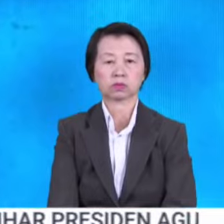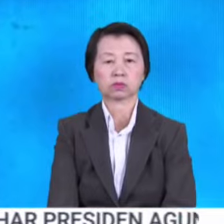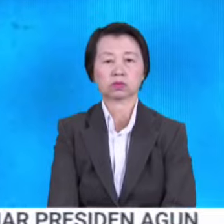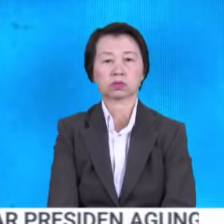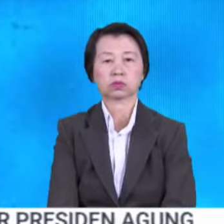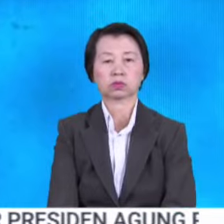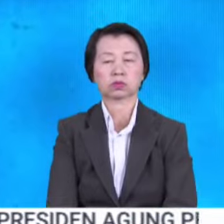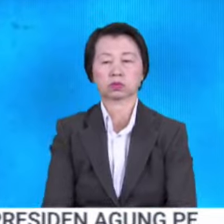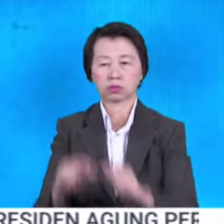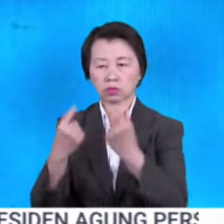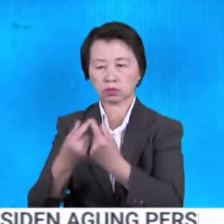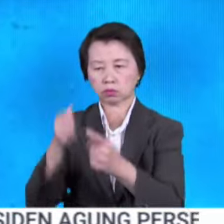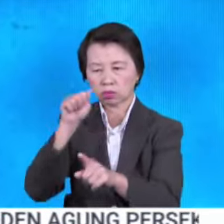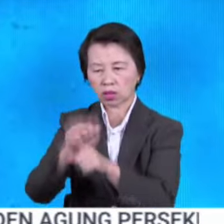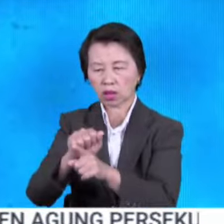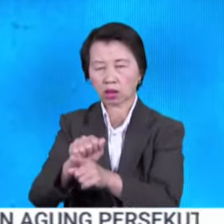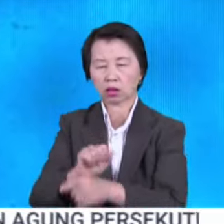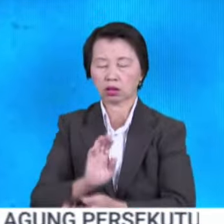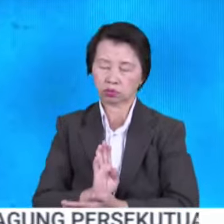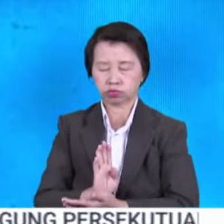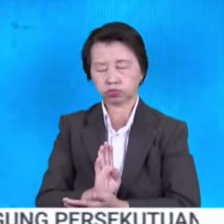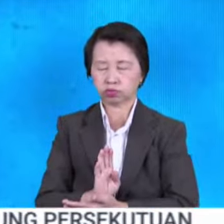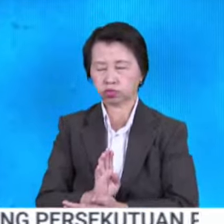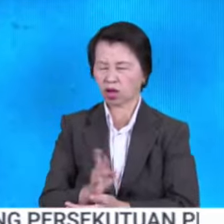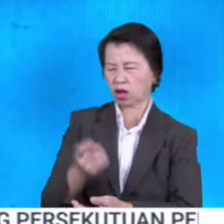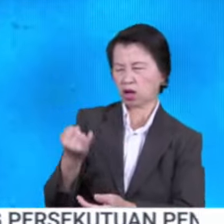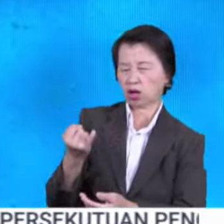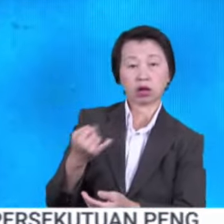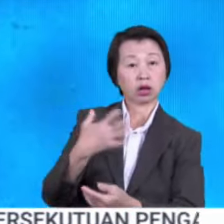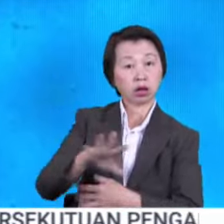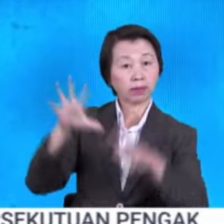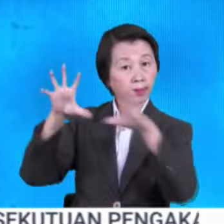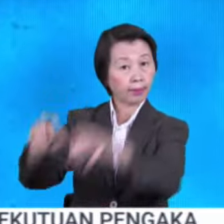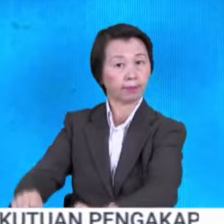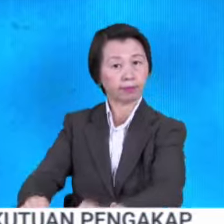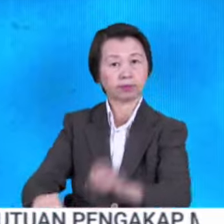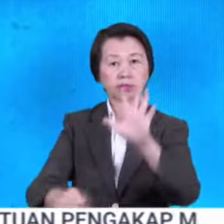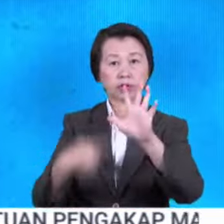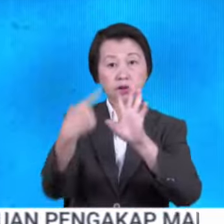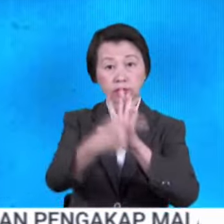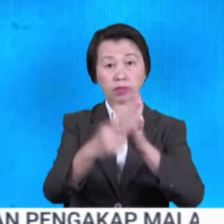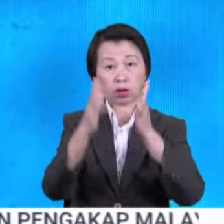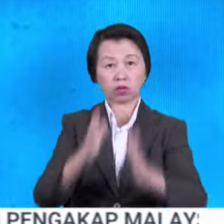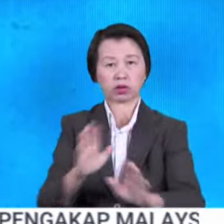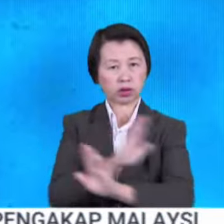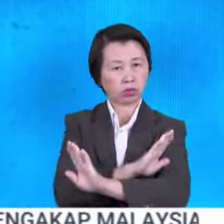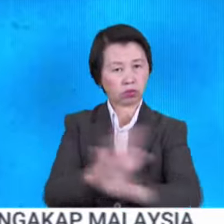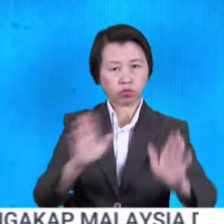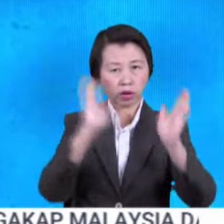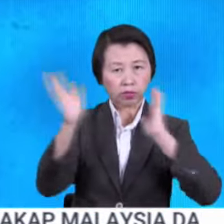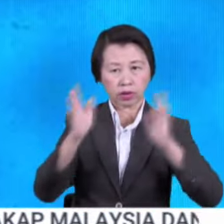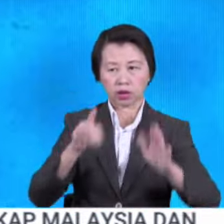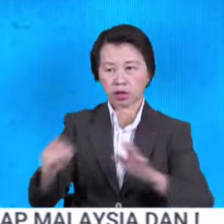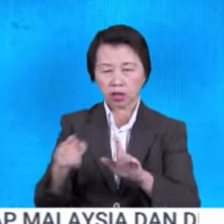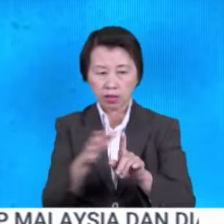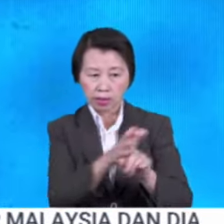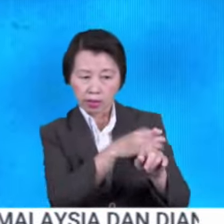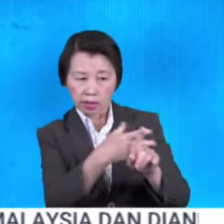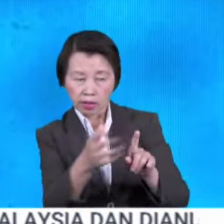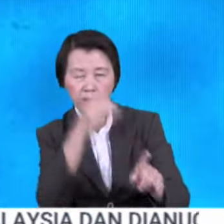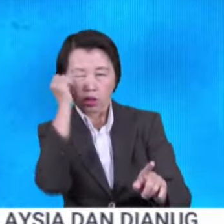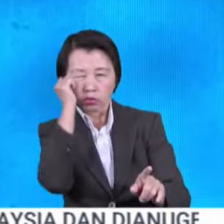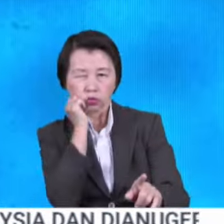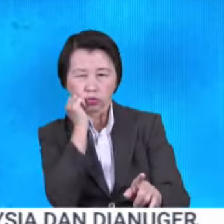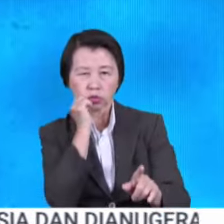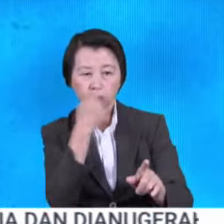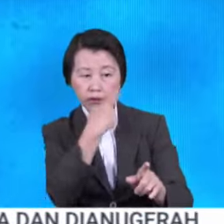sedikit penipuan Bomo antara bangsa tumpas lepas penahanan 5 suspek warga asing sedikit memperdaya mangsa wagemas